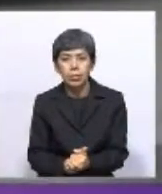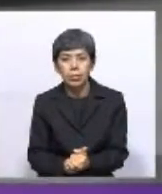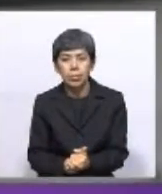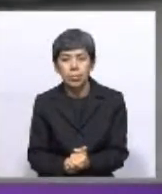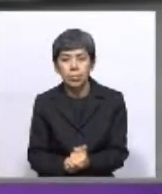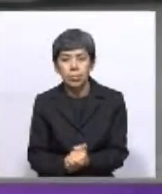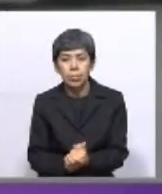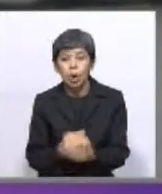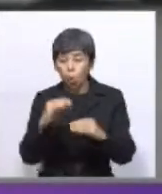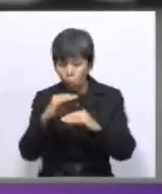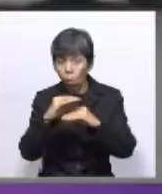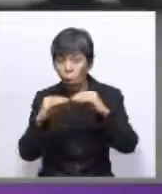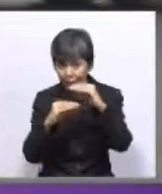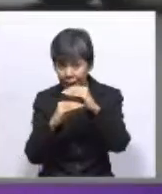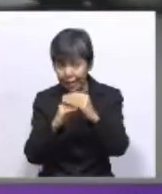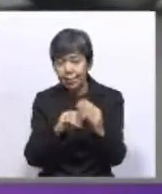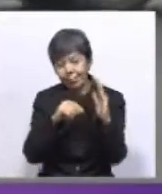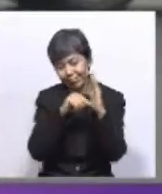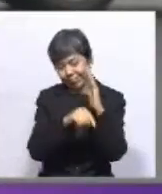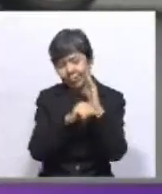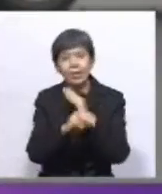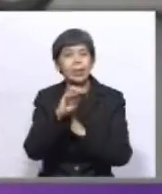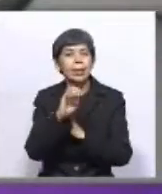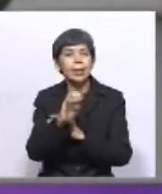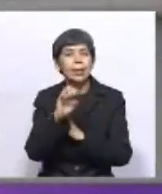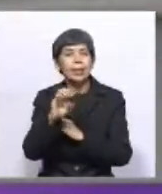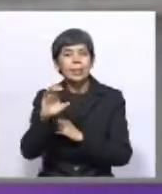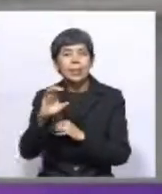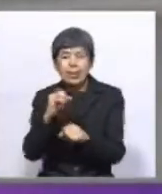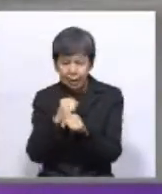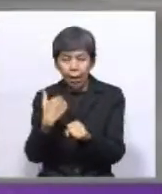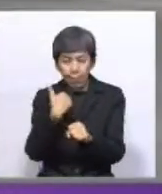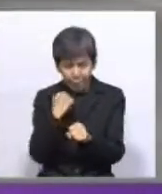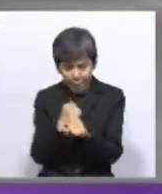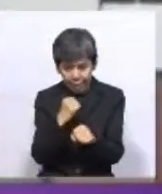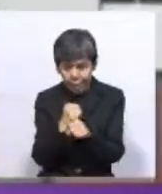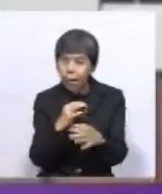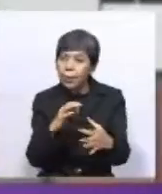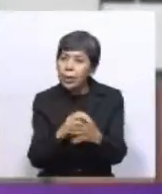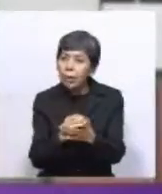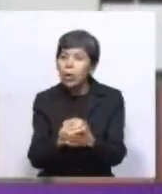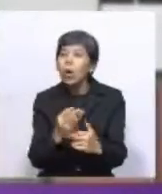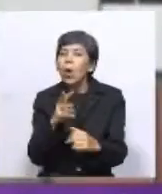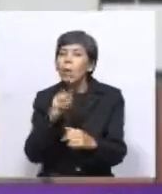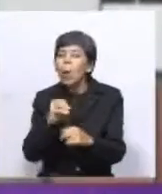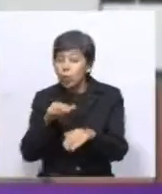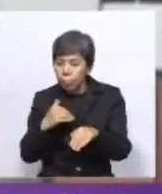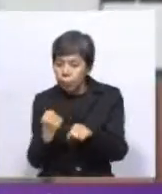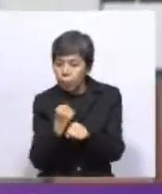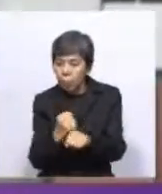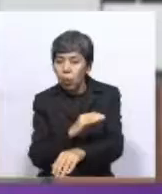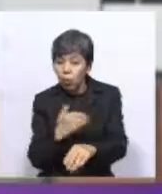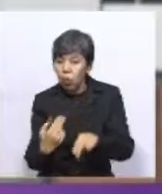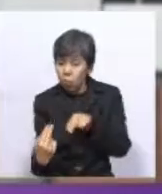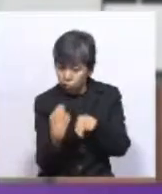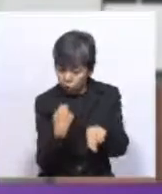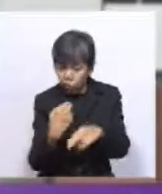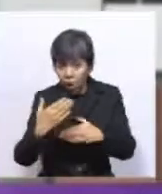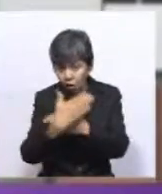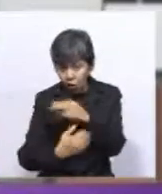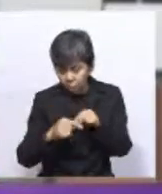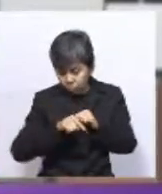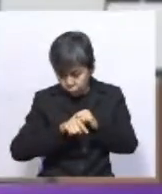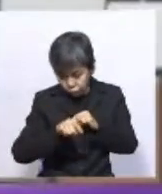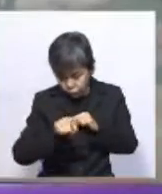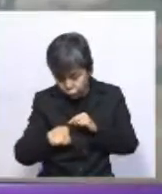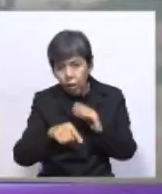ส่วนในพื้นที่โครงการระเบียงเศรษฐกิจภาคตะวันออกหรือ EEC จะมีการขยายเส้นทางมอเตอร์เวย์สร้างรถไฟทางคู่เข้าไปให้ถึงท่า